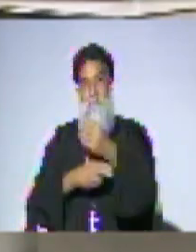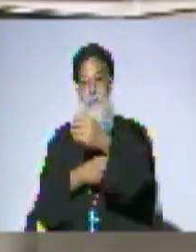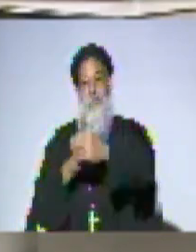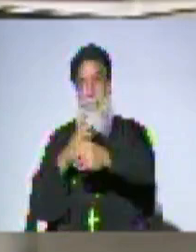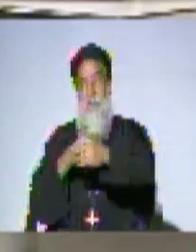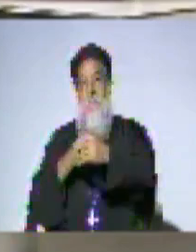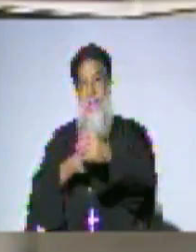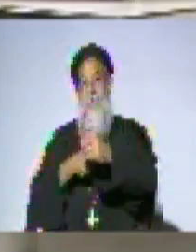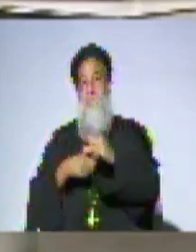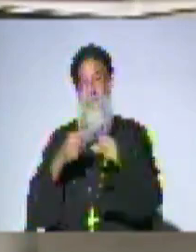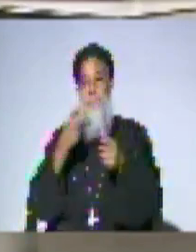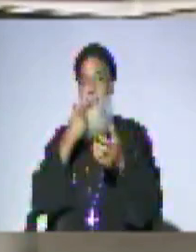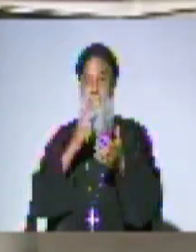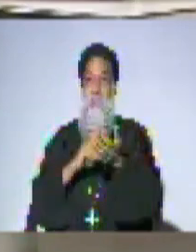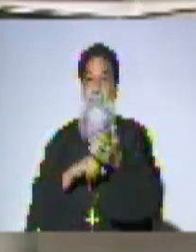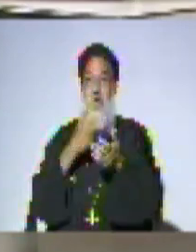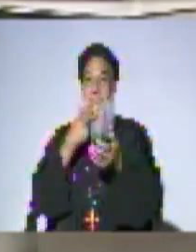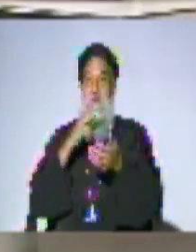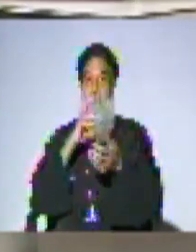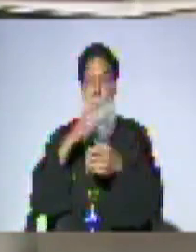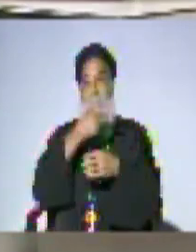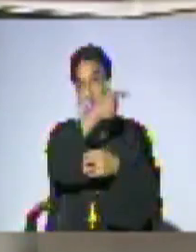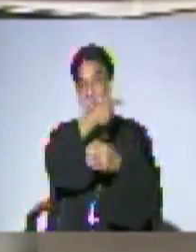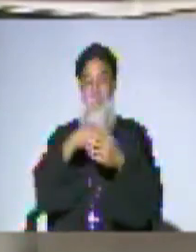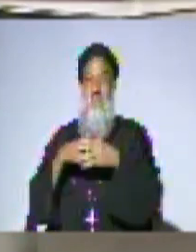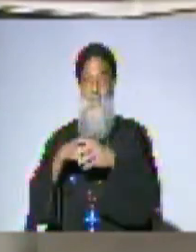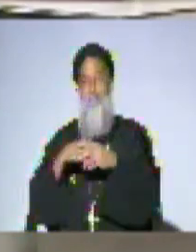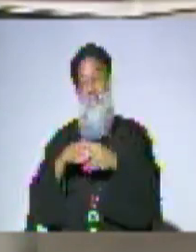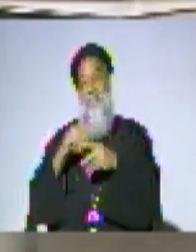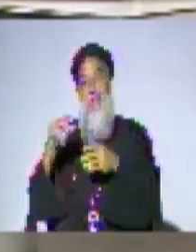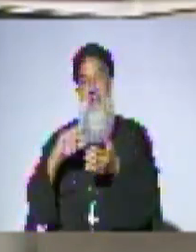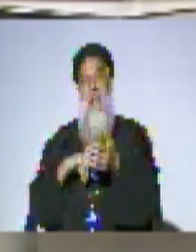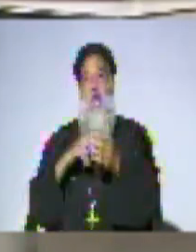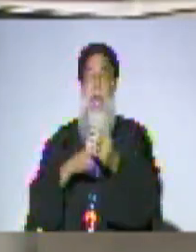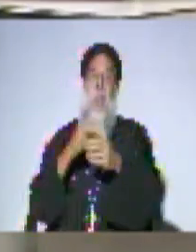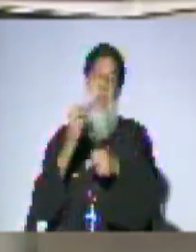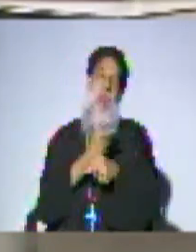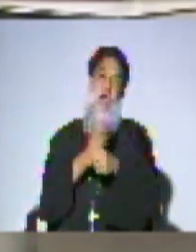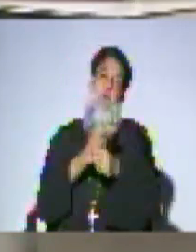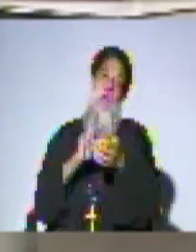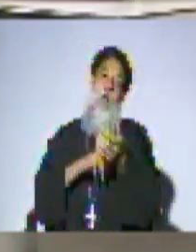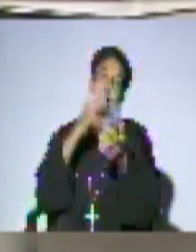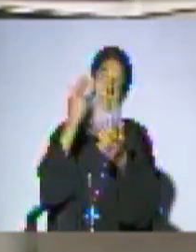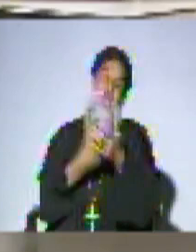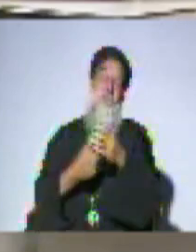كدليل على صدق كلامه بينما هي اللي كانت عايزة توقعه،